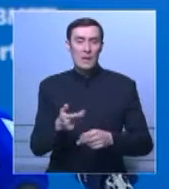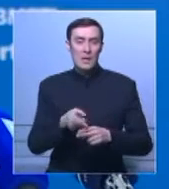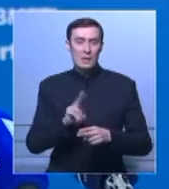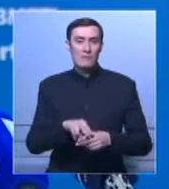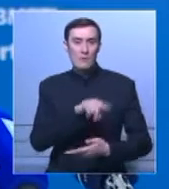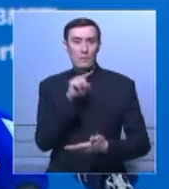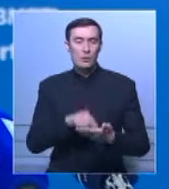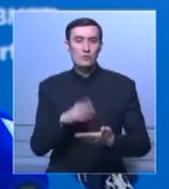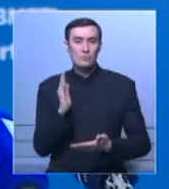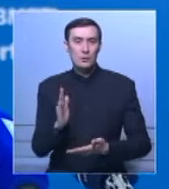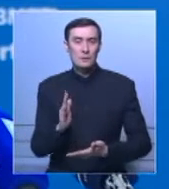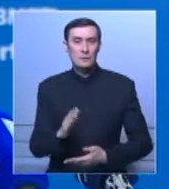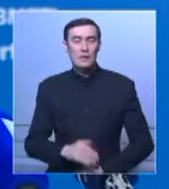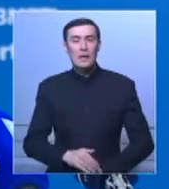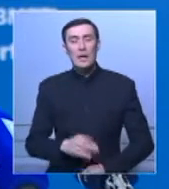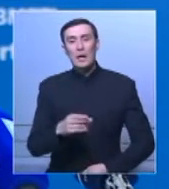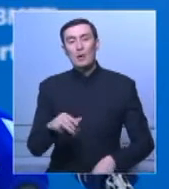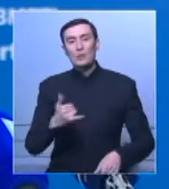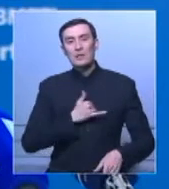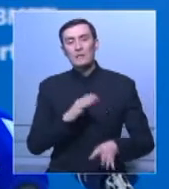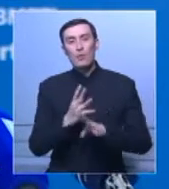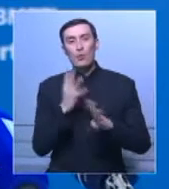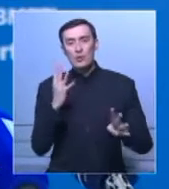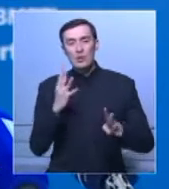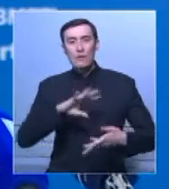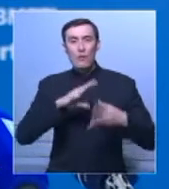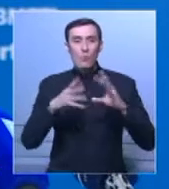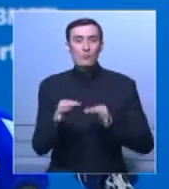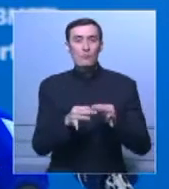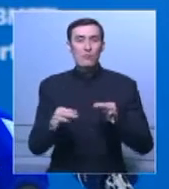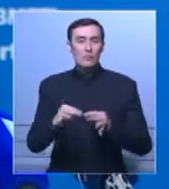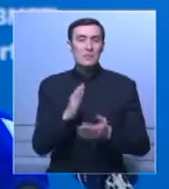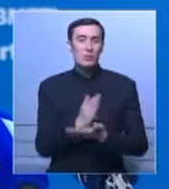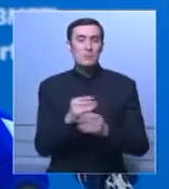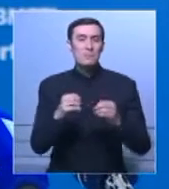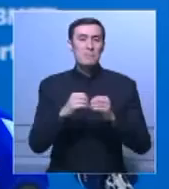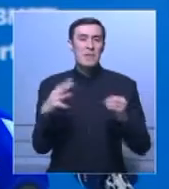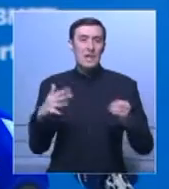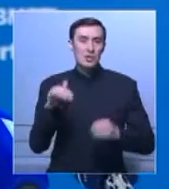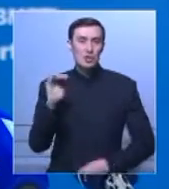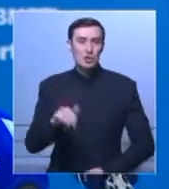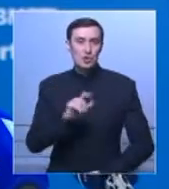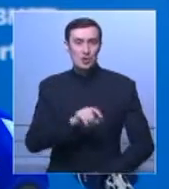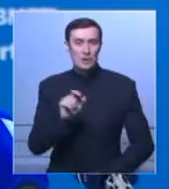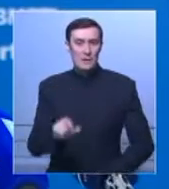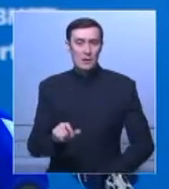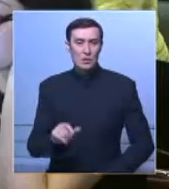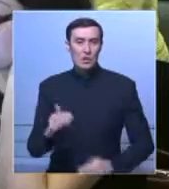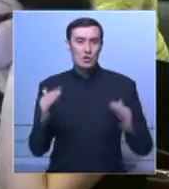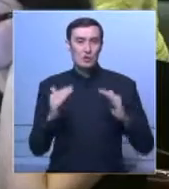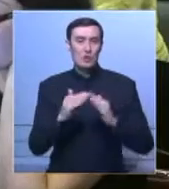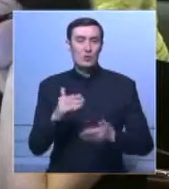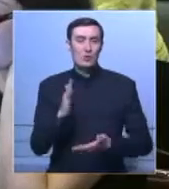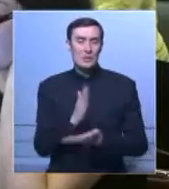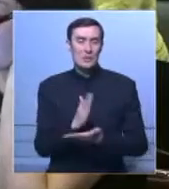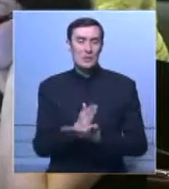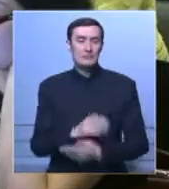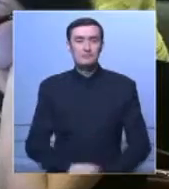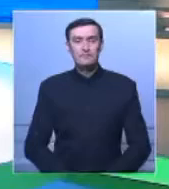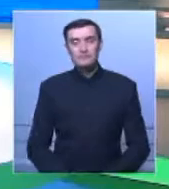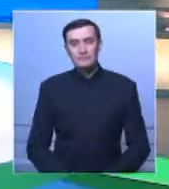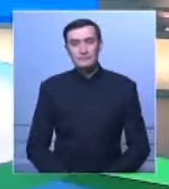вопрос возьмут, так как у нас в очереди только в области свыше 15 тысяч человек на жилье состоит.